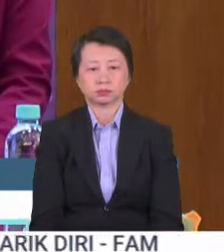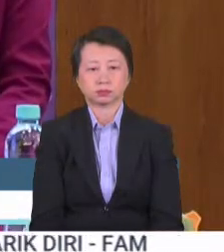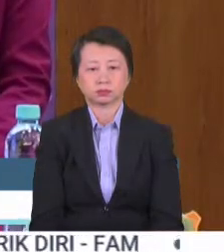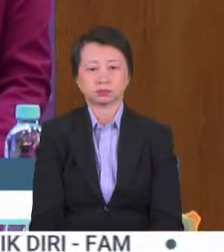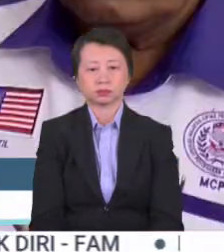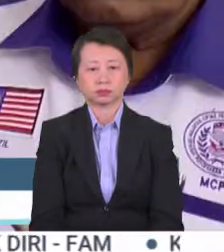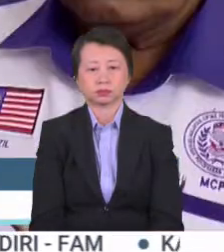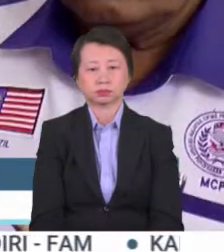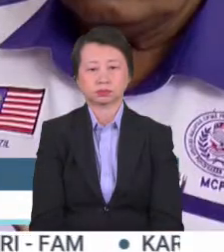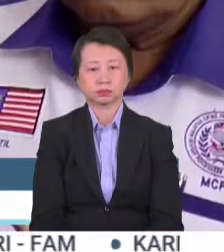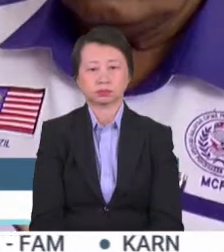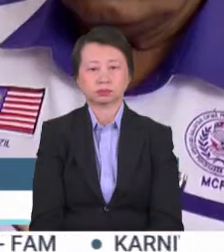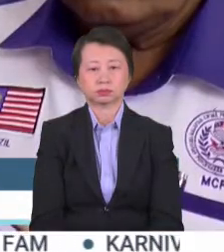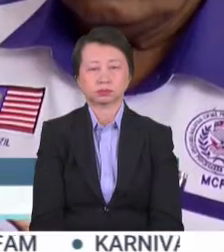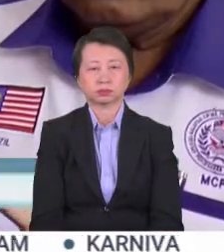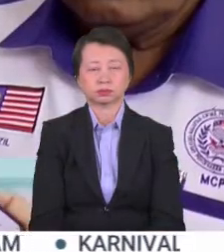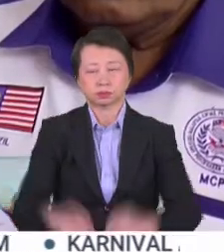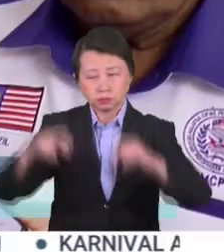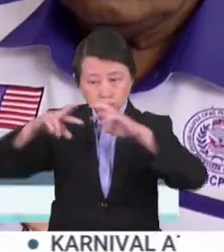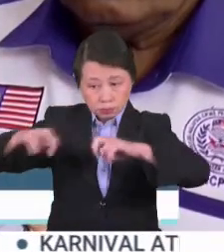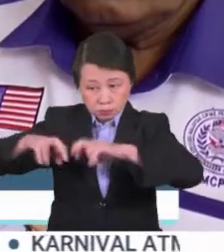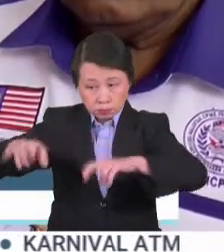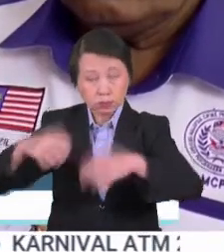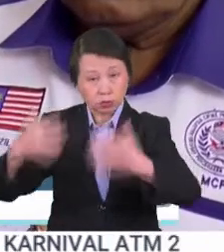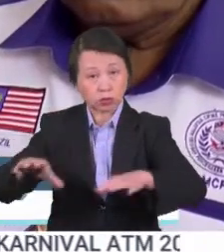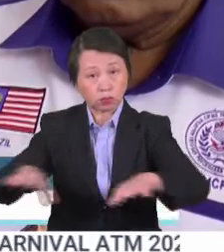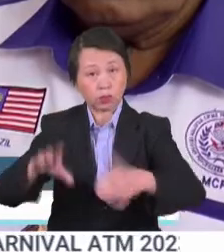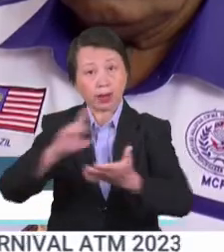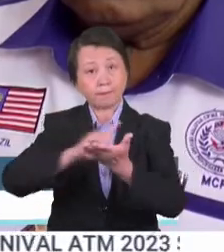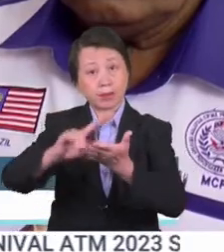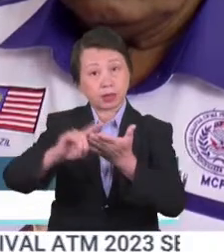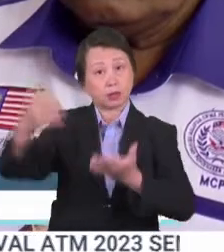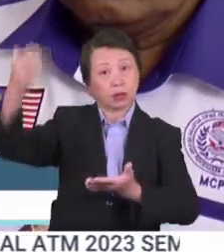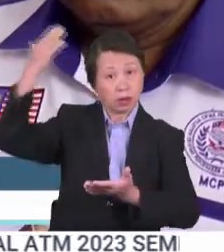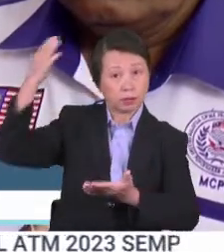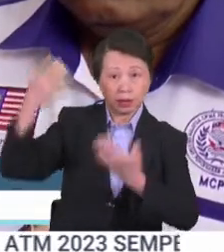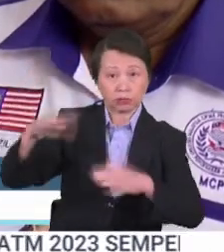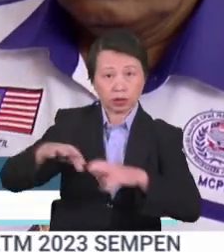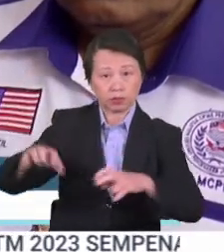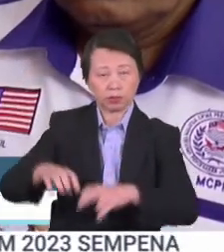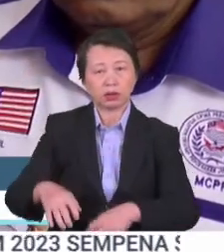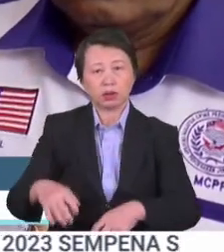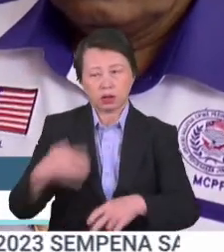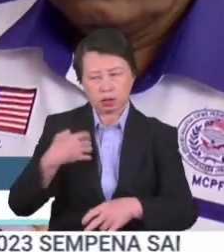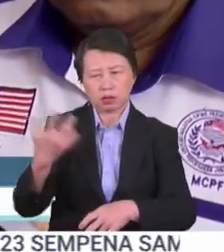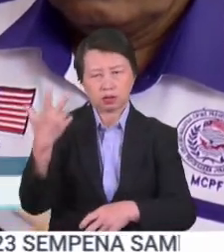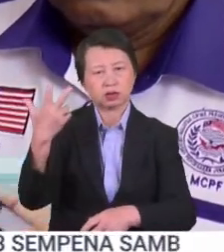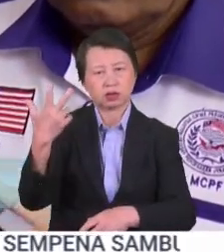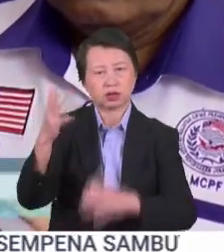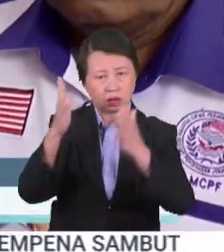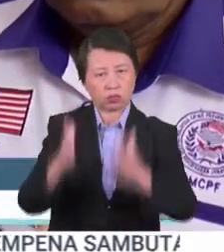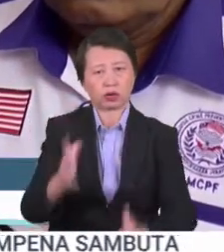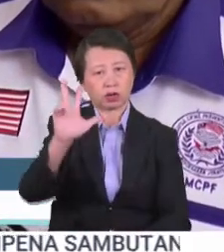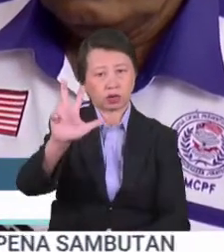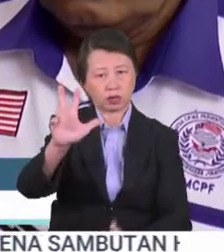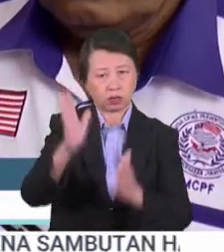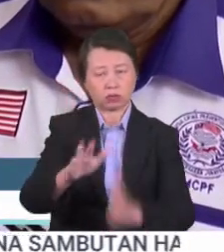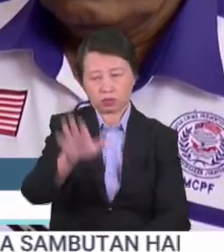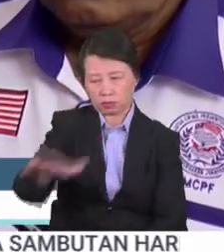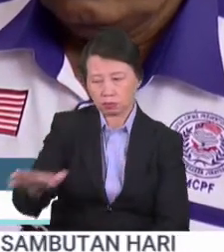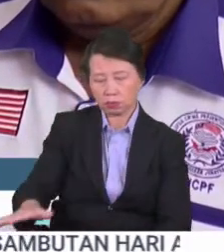keseksaan tanggapan telah dibuat pada minggu lepas seramai tiga orang dan